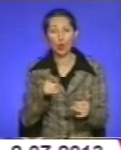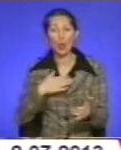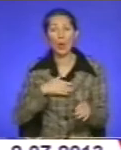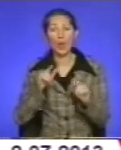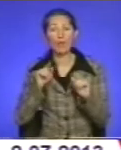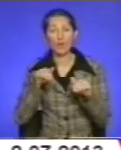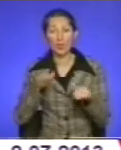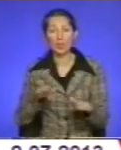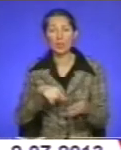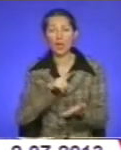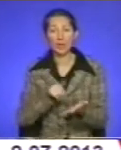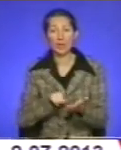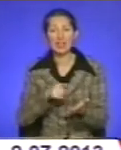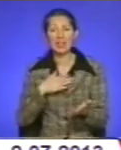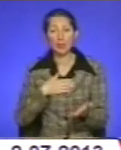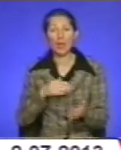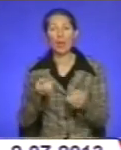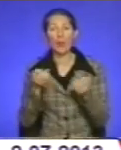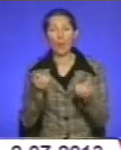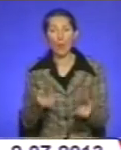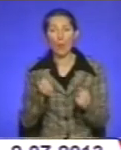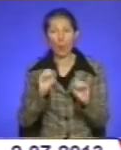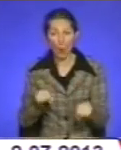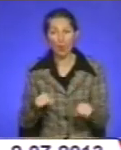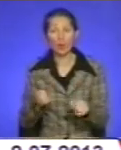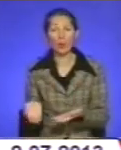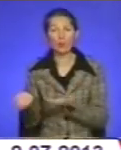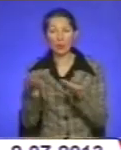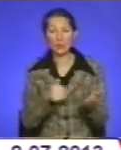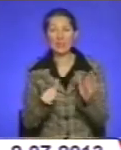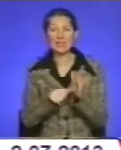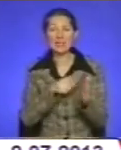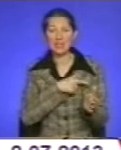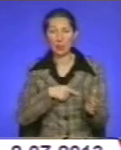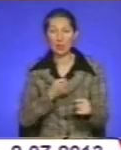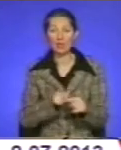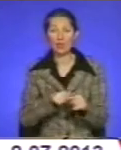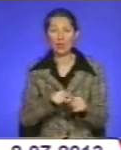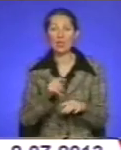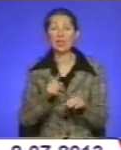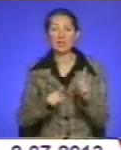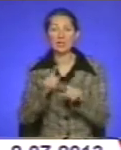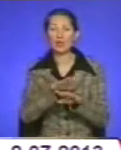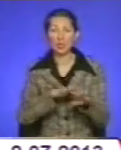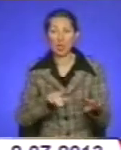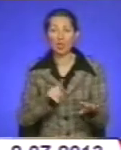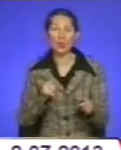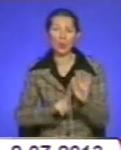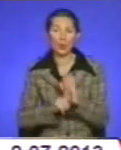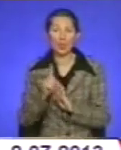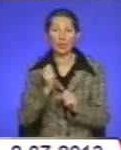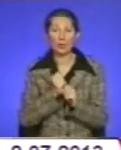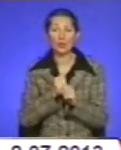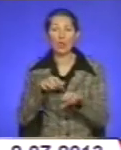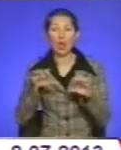чи все-таки ми спроможні запросити 6 депутатів до цієї сесійної зали, для того, щоб почати працювати. Голова обласної